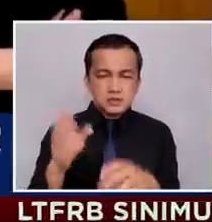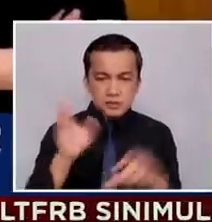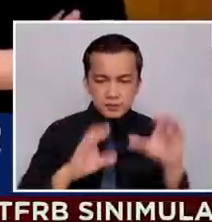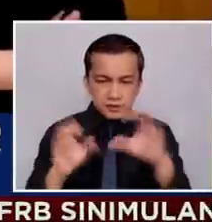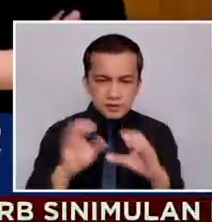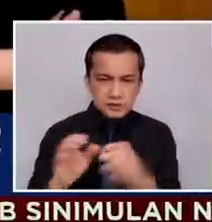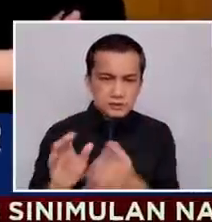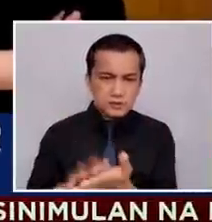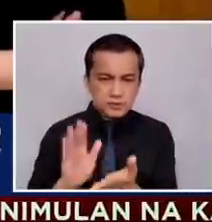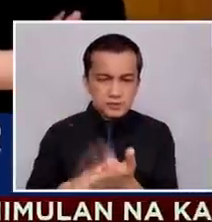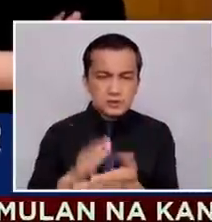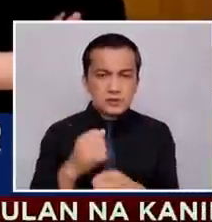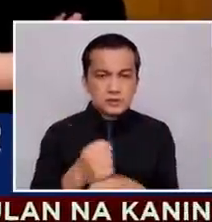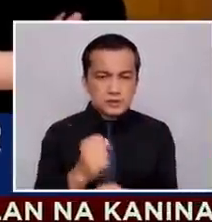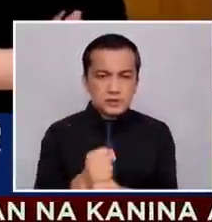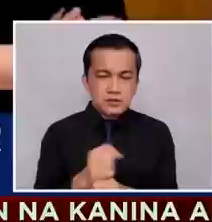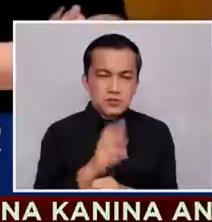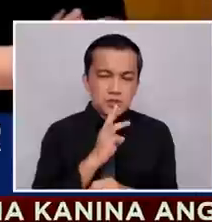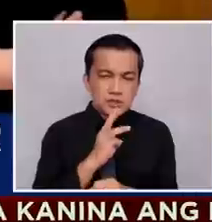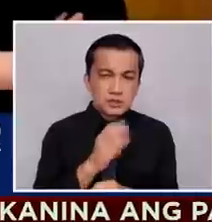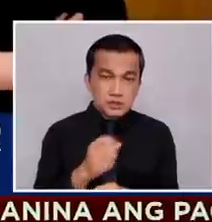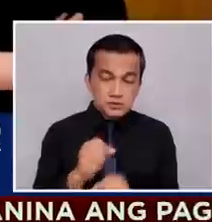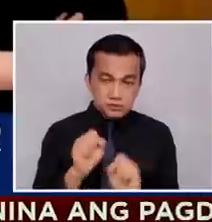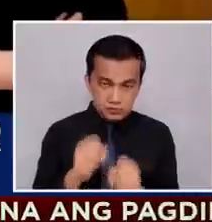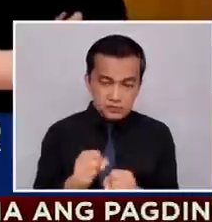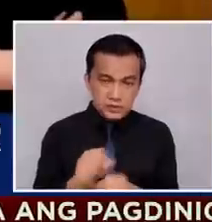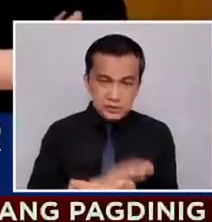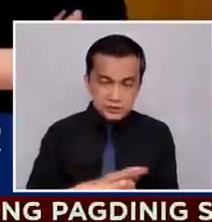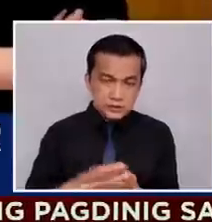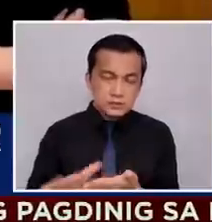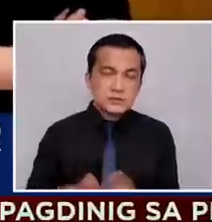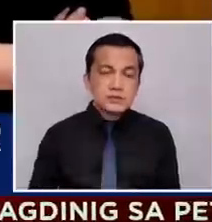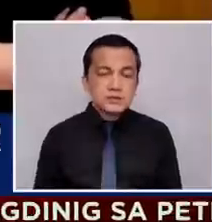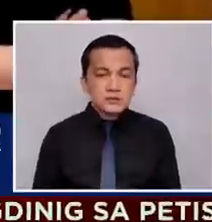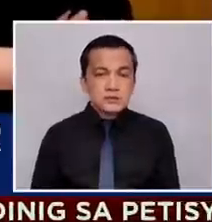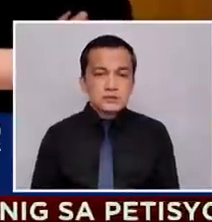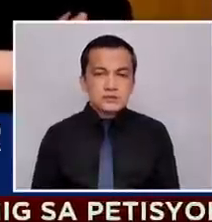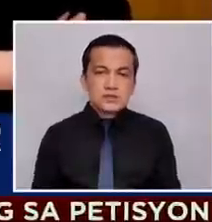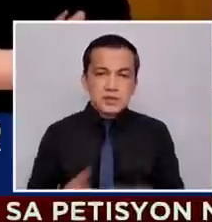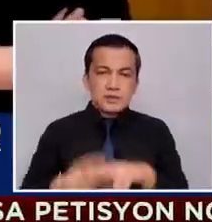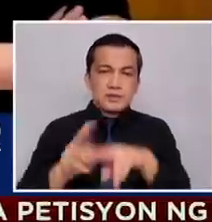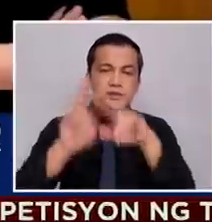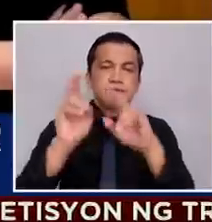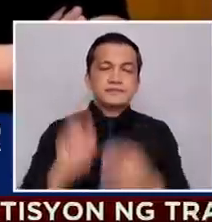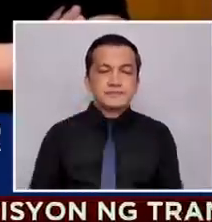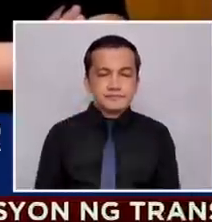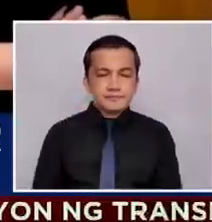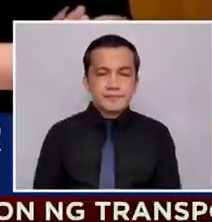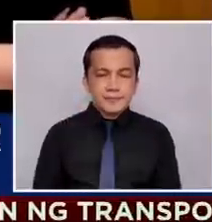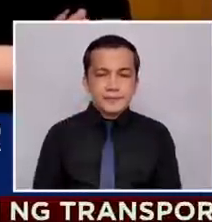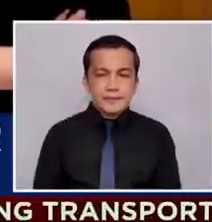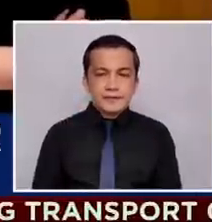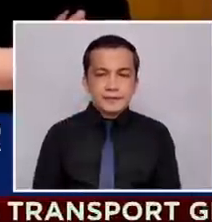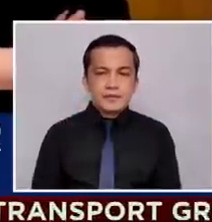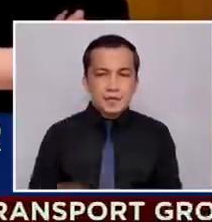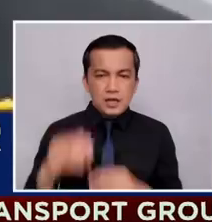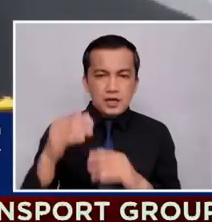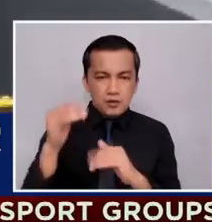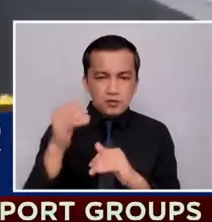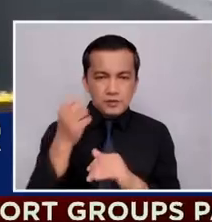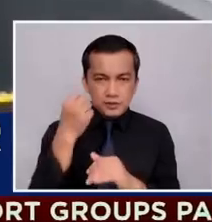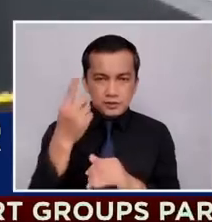treat water to make it potable, ay tumataas na din. I suppose. So yun po sana. Yeah. Sana po maintindihan ng